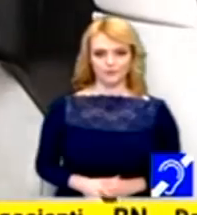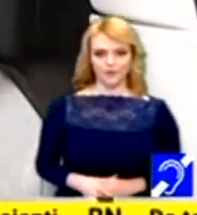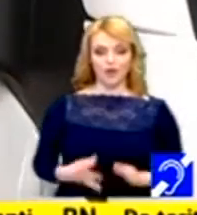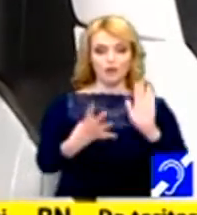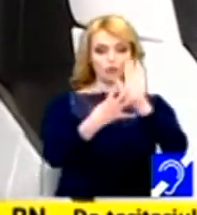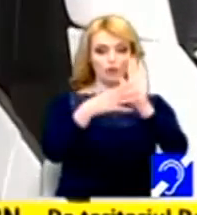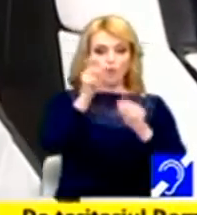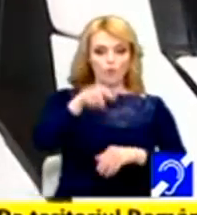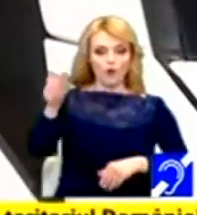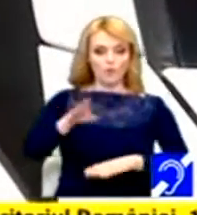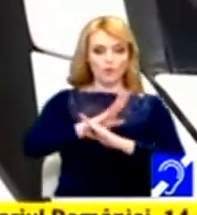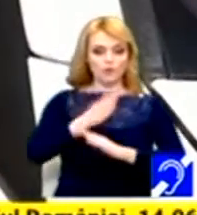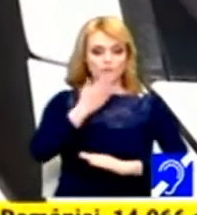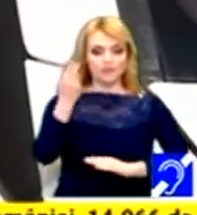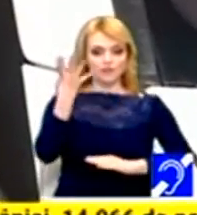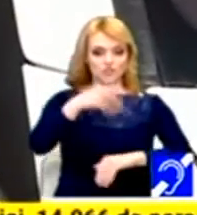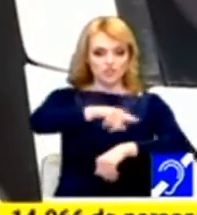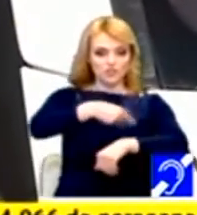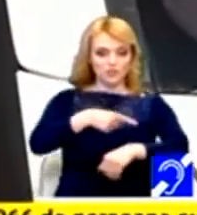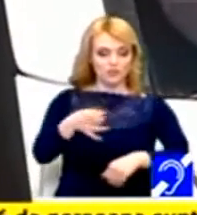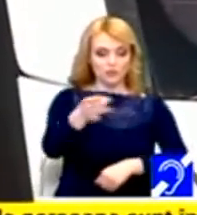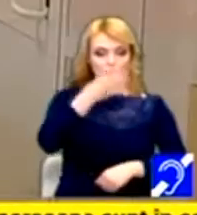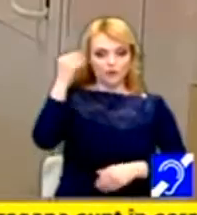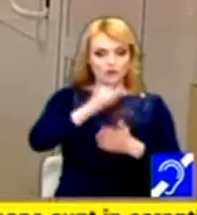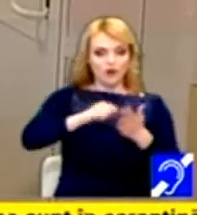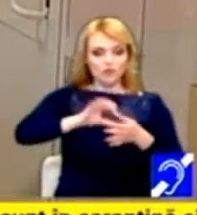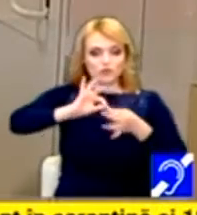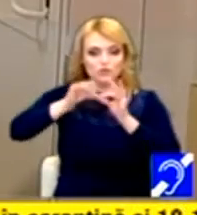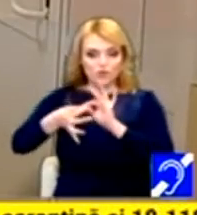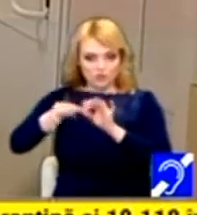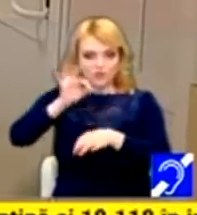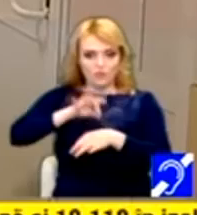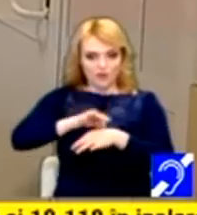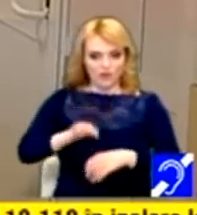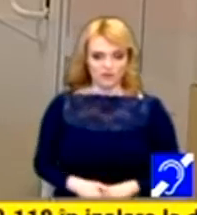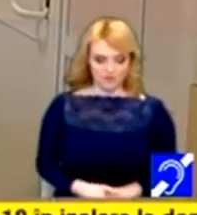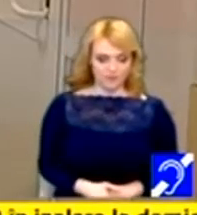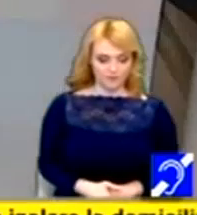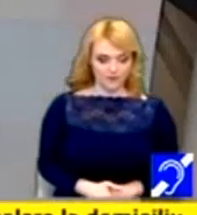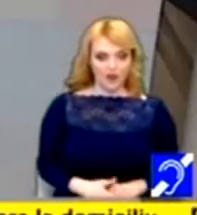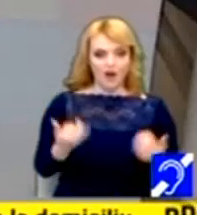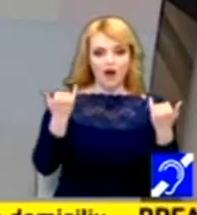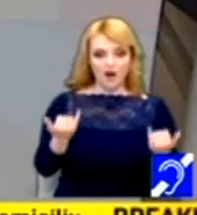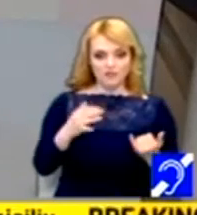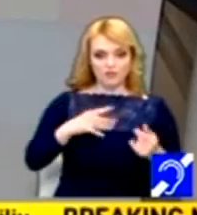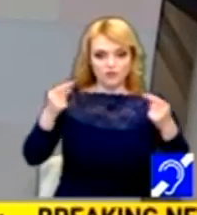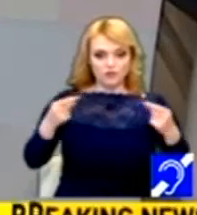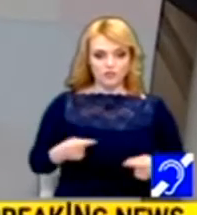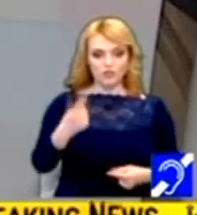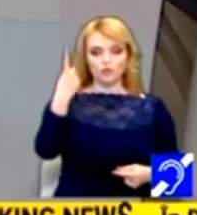9 oameni au murit în ultimele 24 de ore din cauza complicațiilor provocate de noul coronavirus. Astăzi au fost